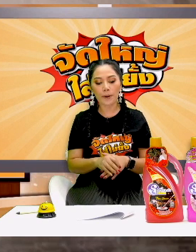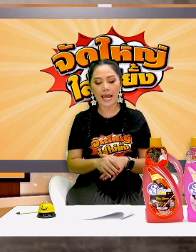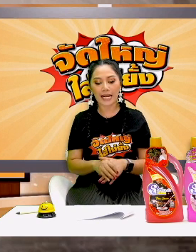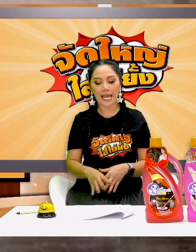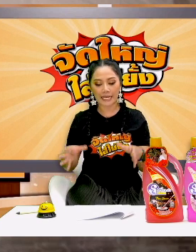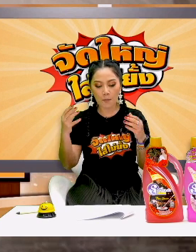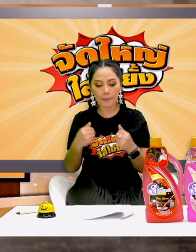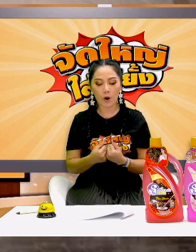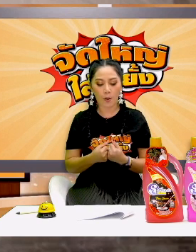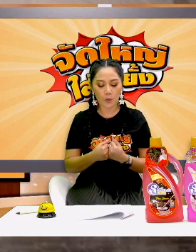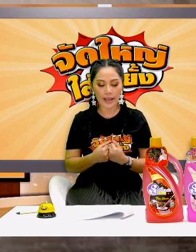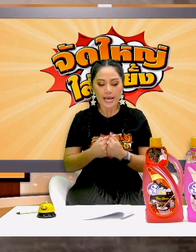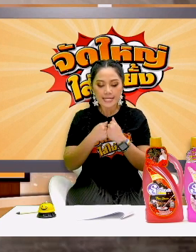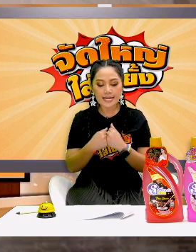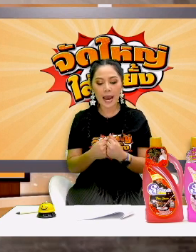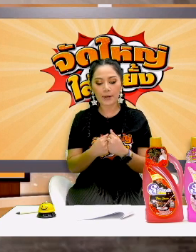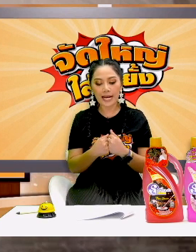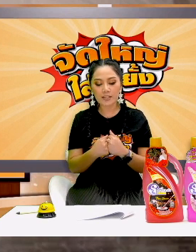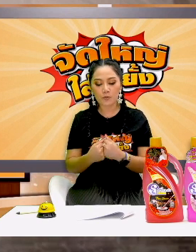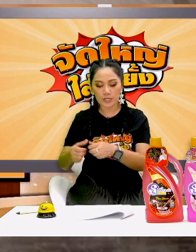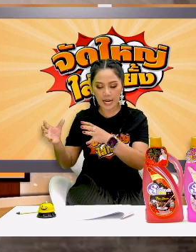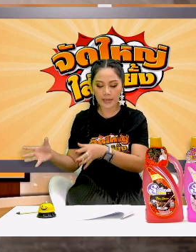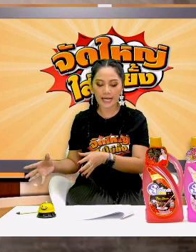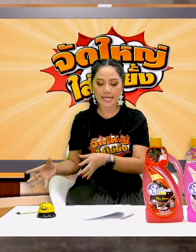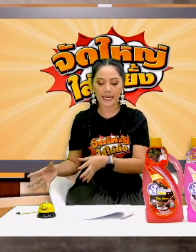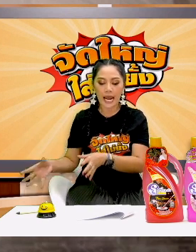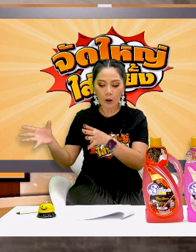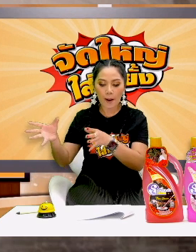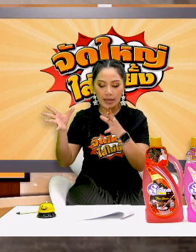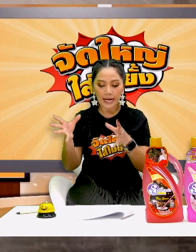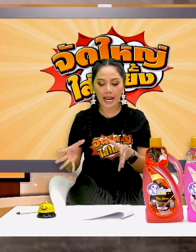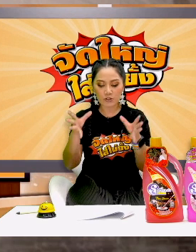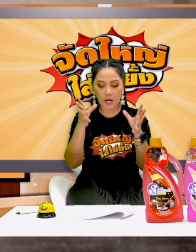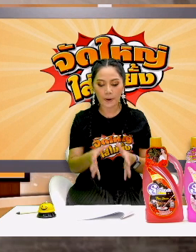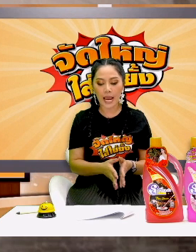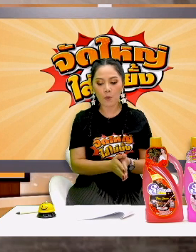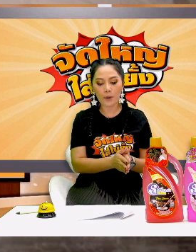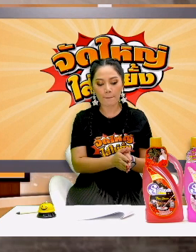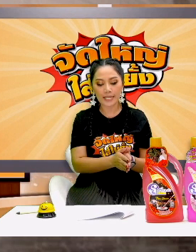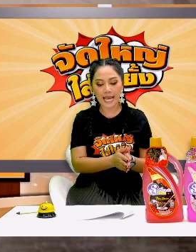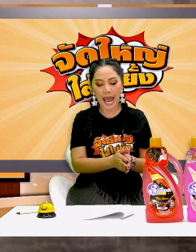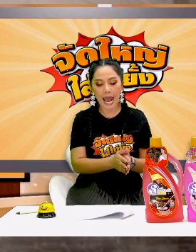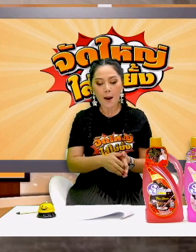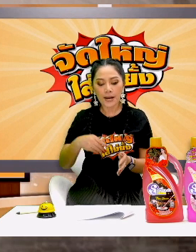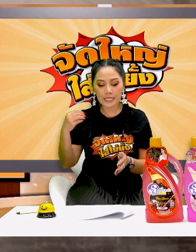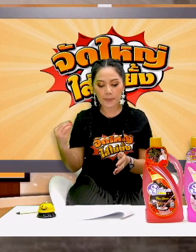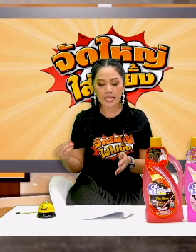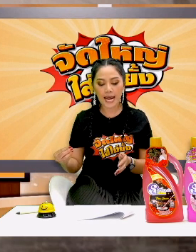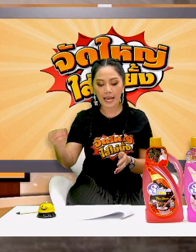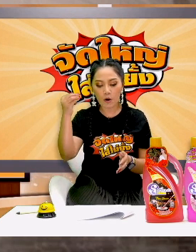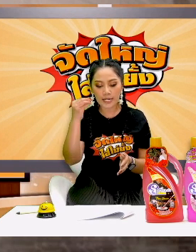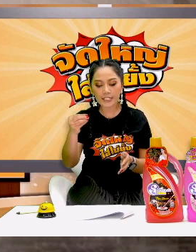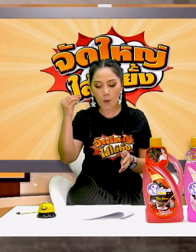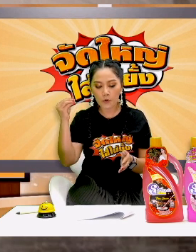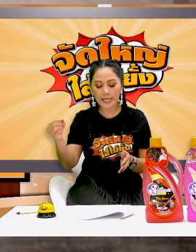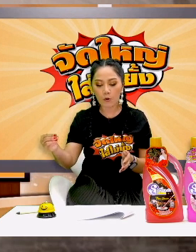บรวมพยานหลักฐานเข้ามาประกอบด้วยซึ่งทางพนักงานสอบสวนจะนำรายละเอียดและความเห็นดังกล่าวเสนอไปยังผู้บังคับบัญชาเพื่อจะพิจารณา